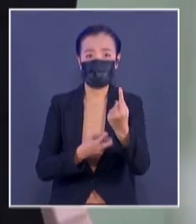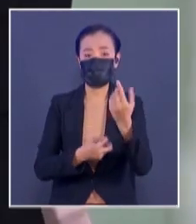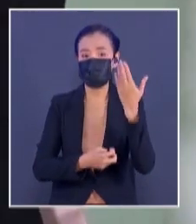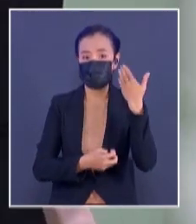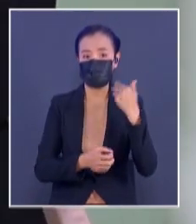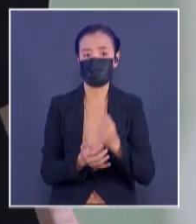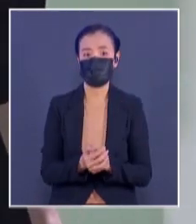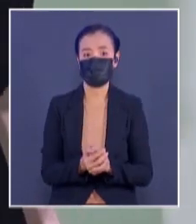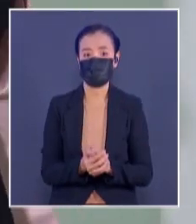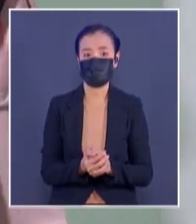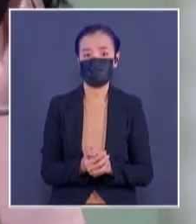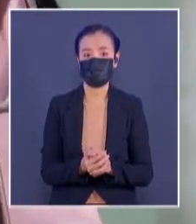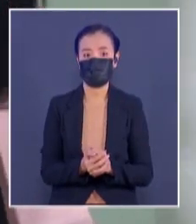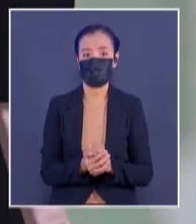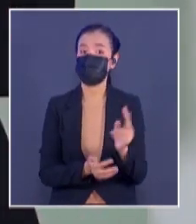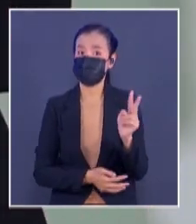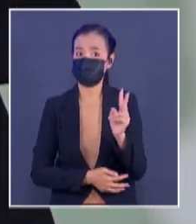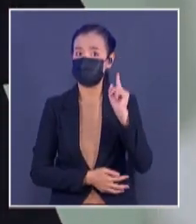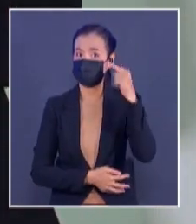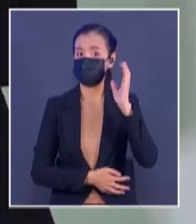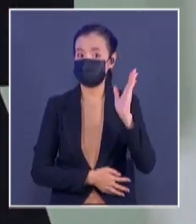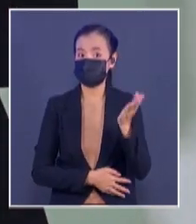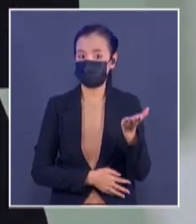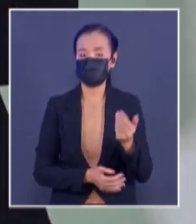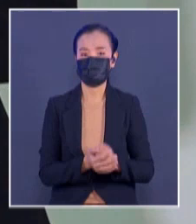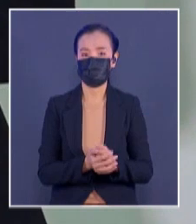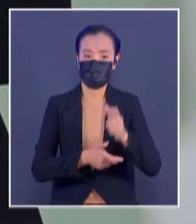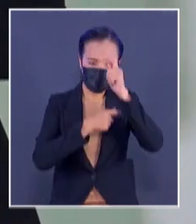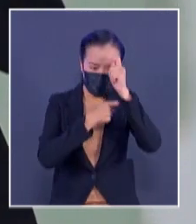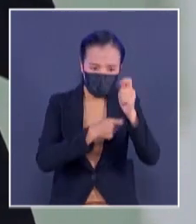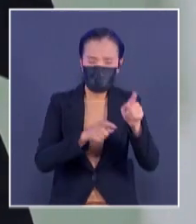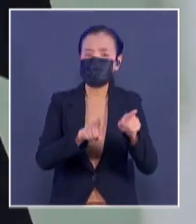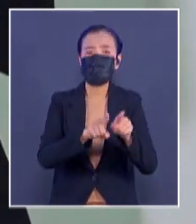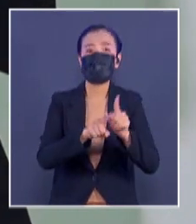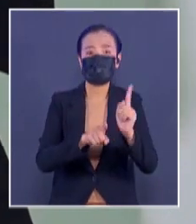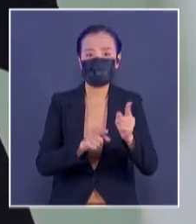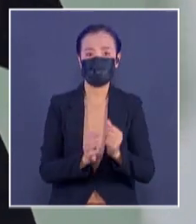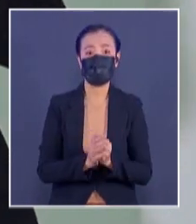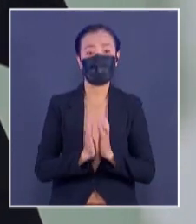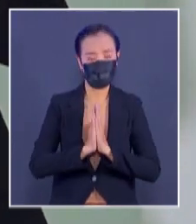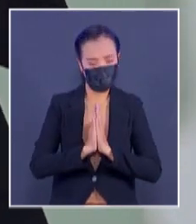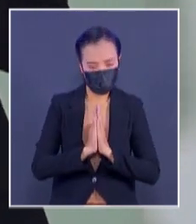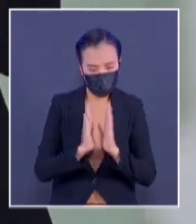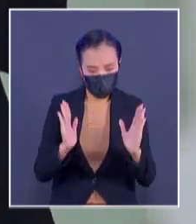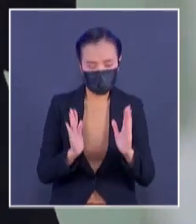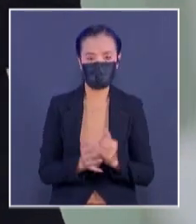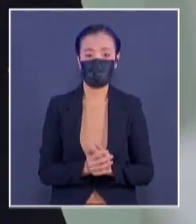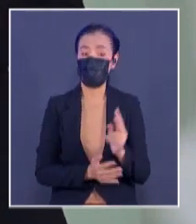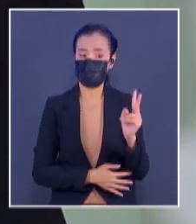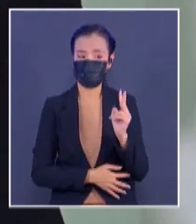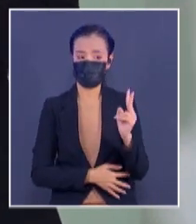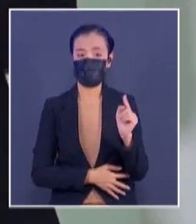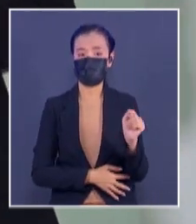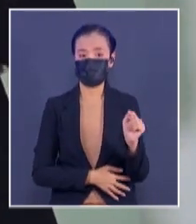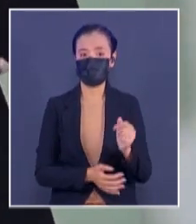ขึ้น ทางพี่ชอดหรือว่าพี่เอสหนึ่งนะคะเราก็ให้ความเคารพเหมือนเดิมแล้วเราก็ต้องขอบคุณด้วยที่พี่ชอดกับพี่เอสเนี่ย